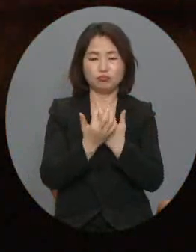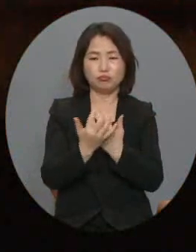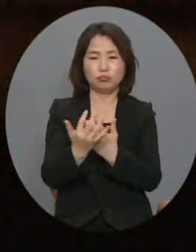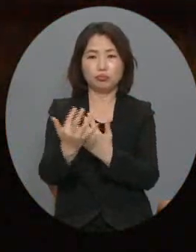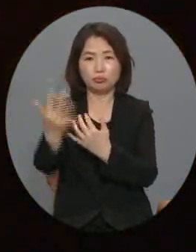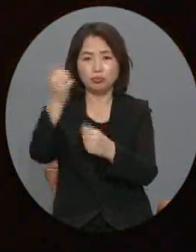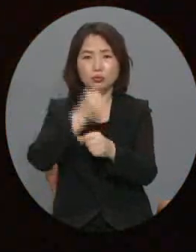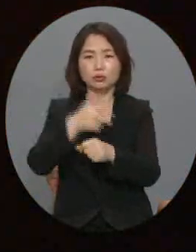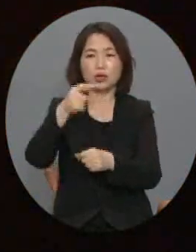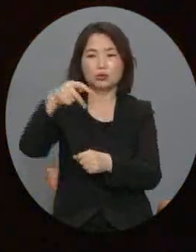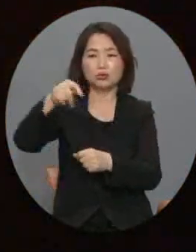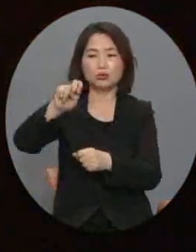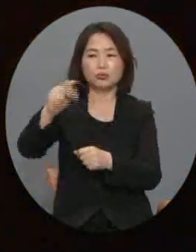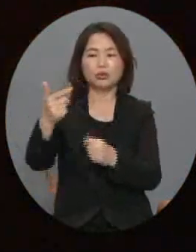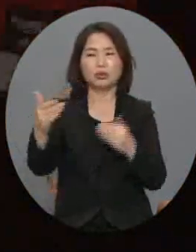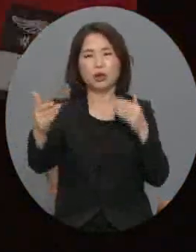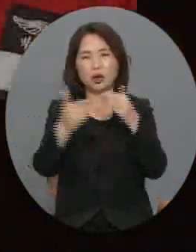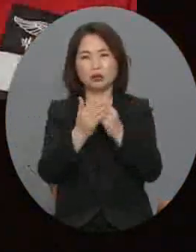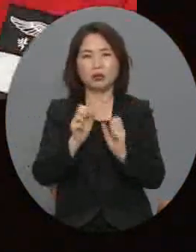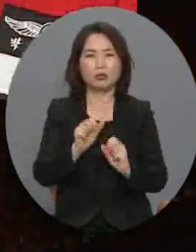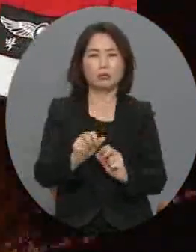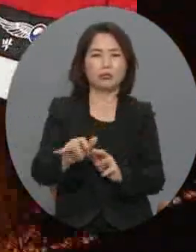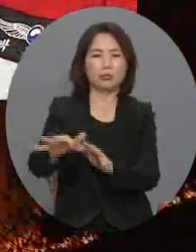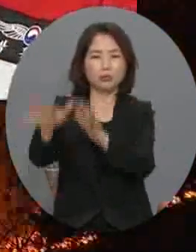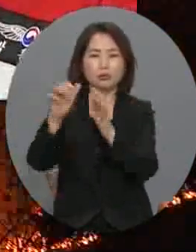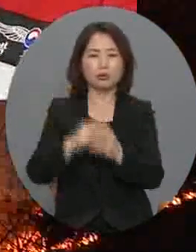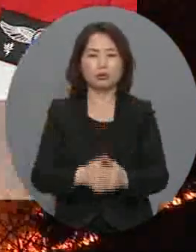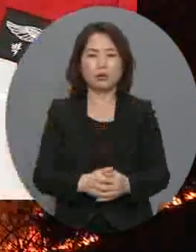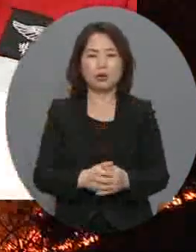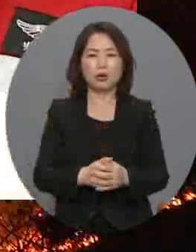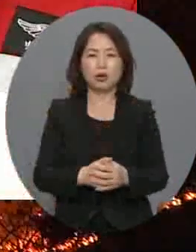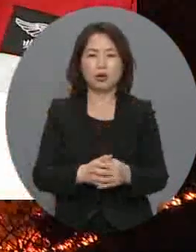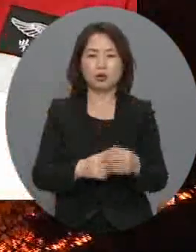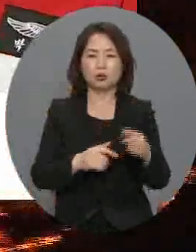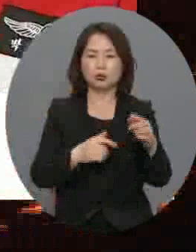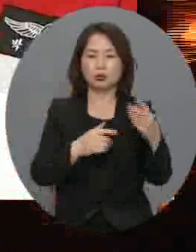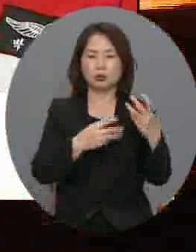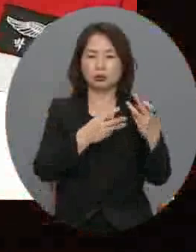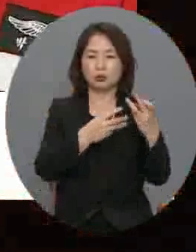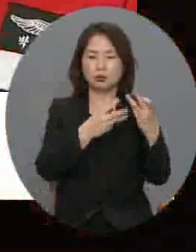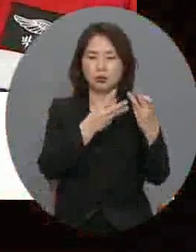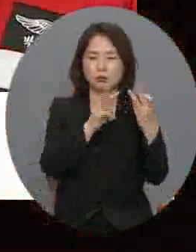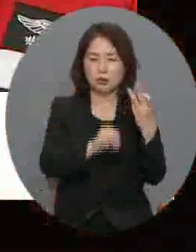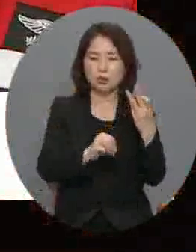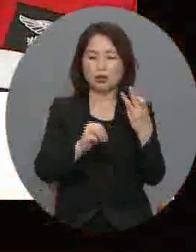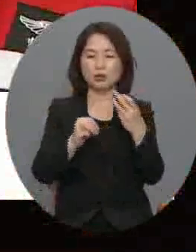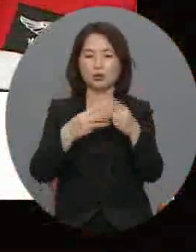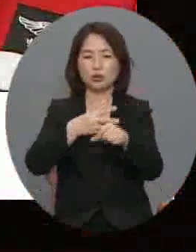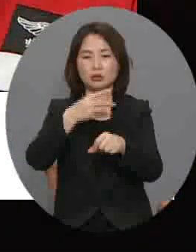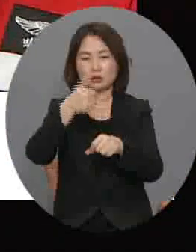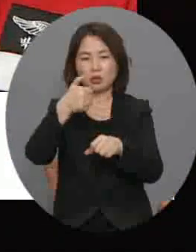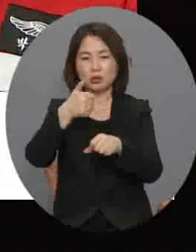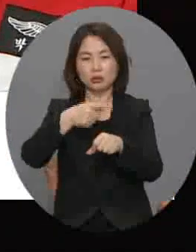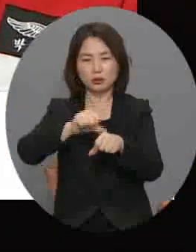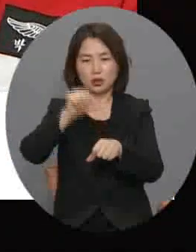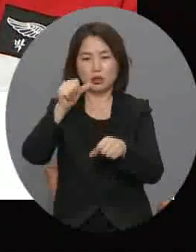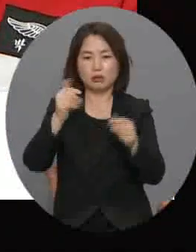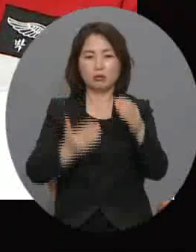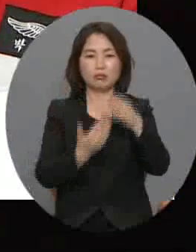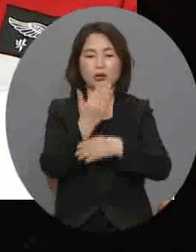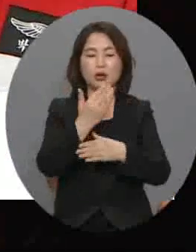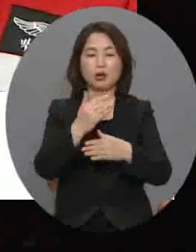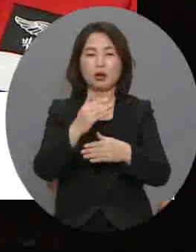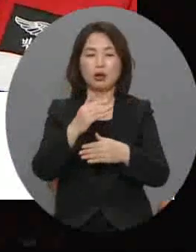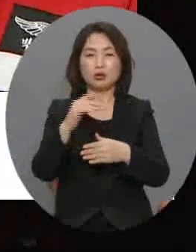영주시 장수면까지 번져갔습니다. 초속 13m 정도까지 3시에서 5시까지 발생이 돼서